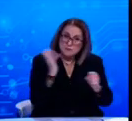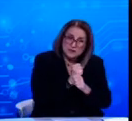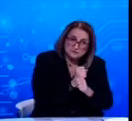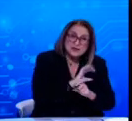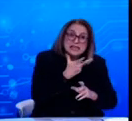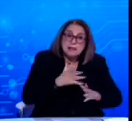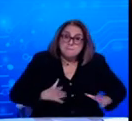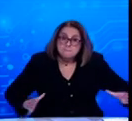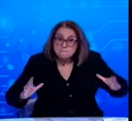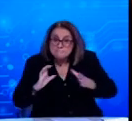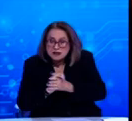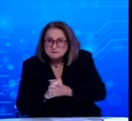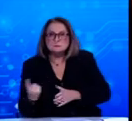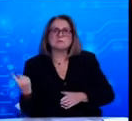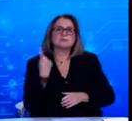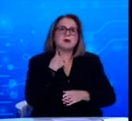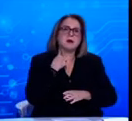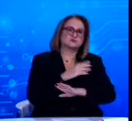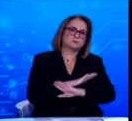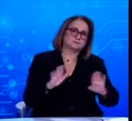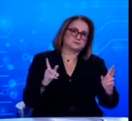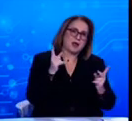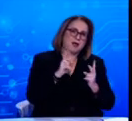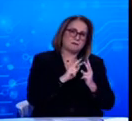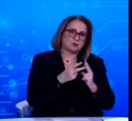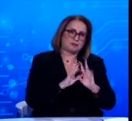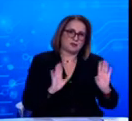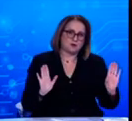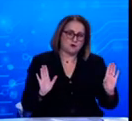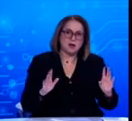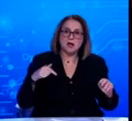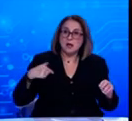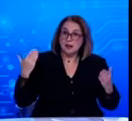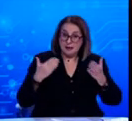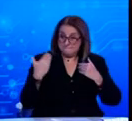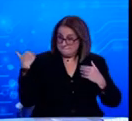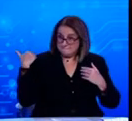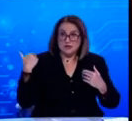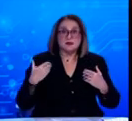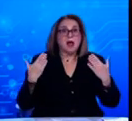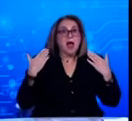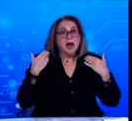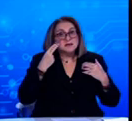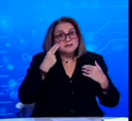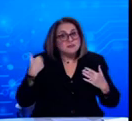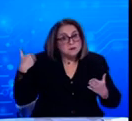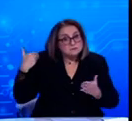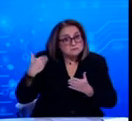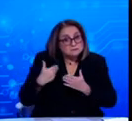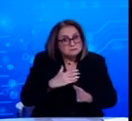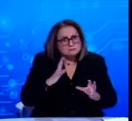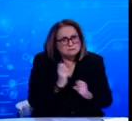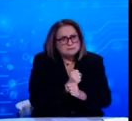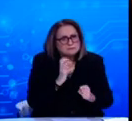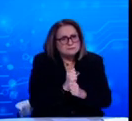είμαι σίγουρος για το πρώτο. Ώστε μόλις μπορέσουμε να κατεβάσουμε τις μάσκες, να έχουμε όλοι στα πρόσωπό μας ξανά